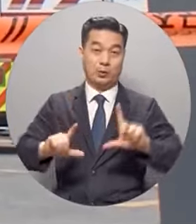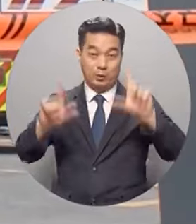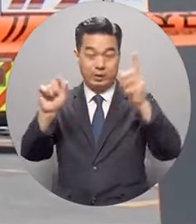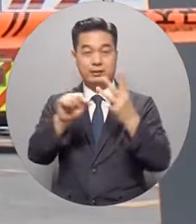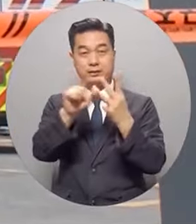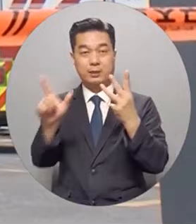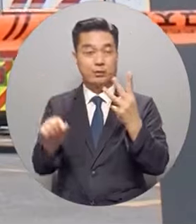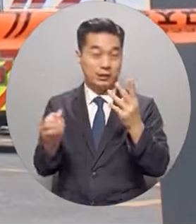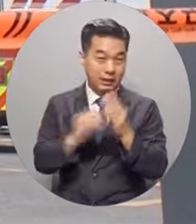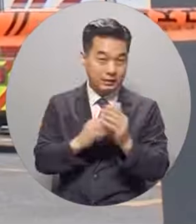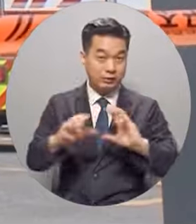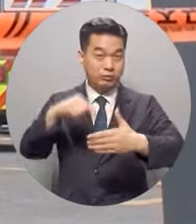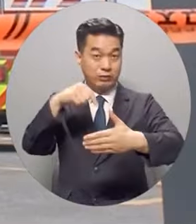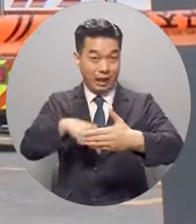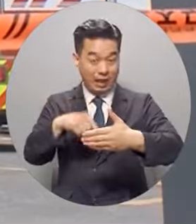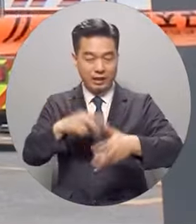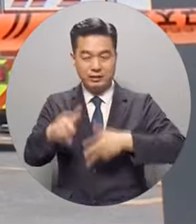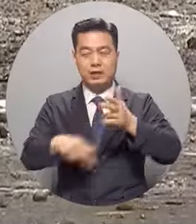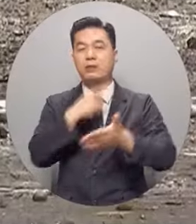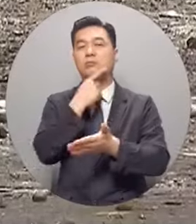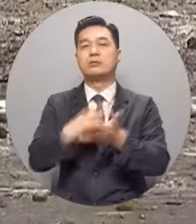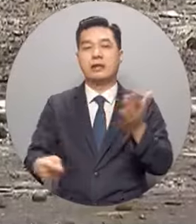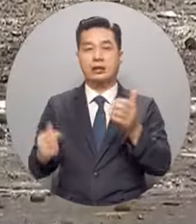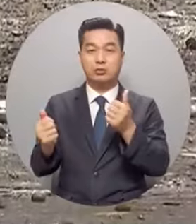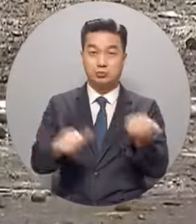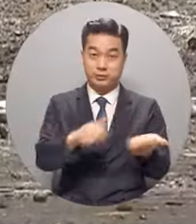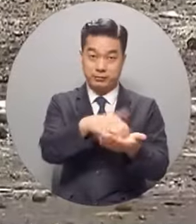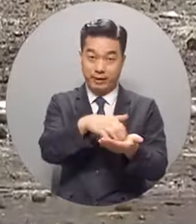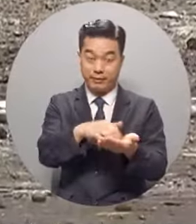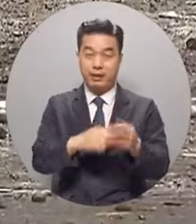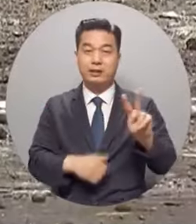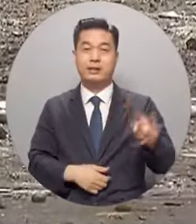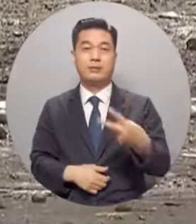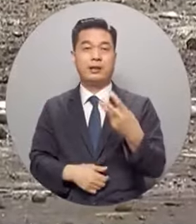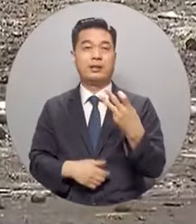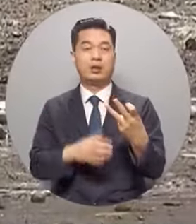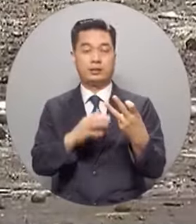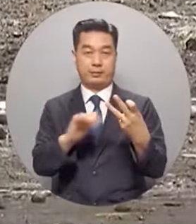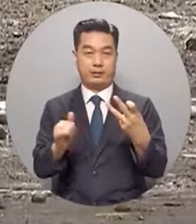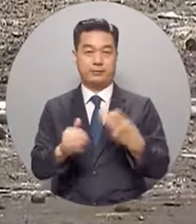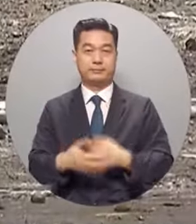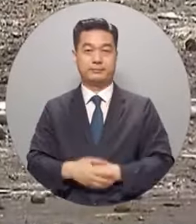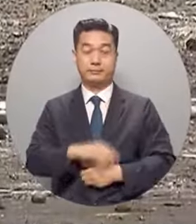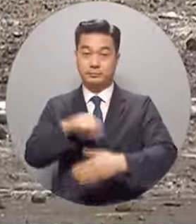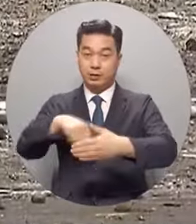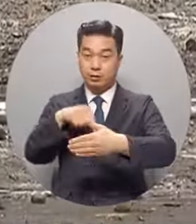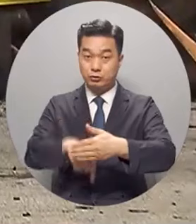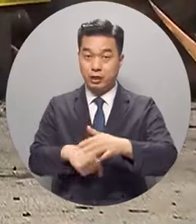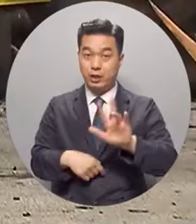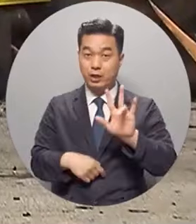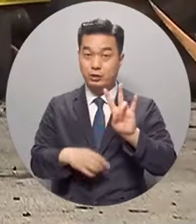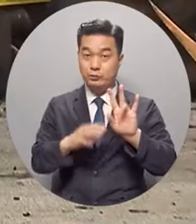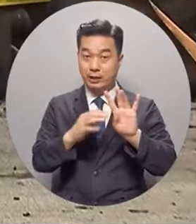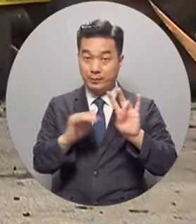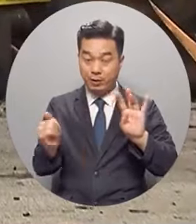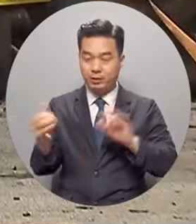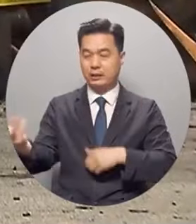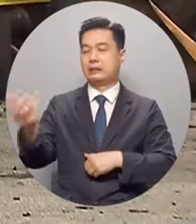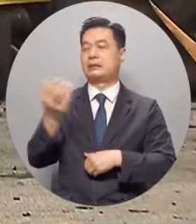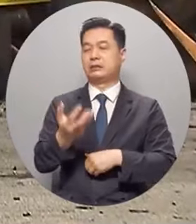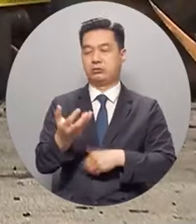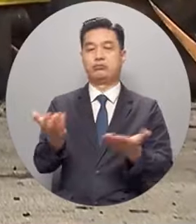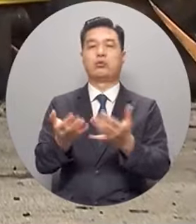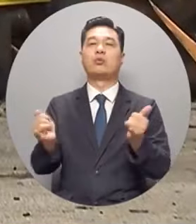국내에서 발생한 산업재해 사고로 숨진 노동자는 모두 213명. 그중 24명이